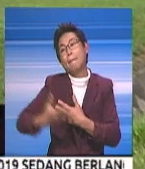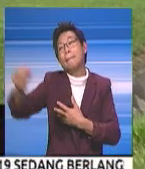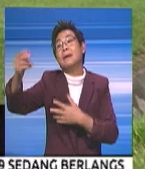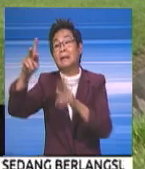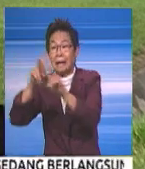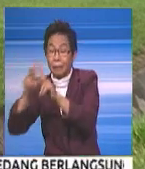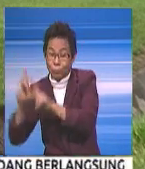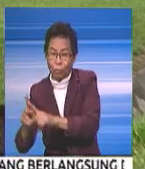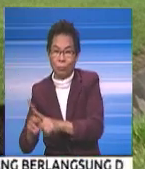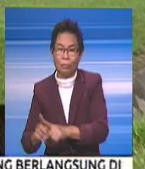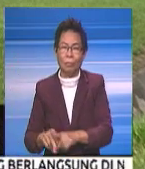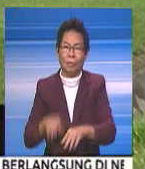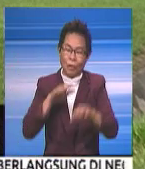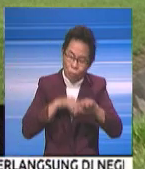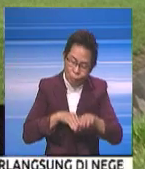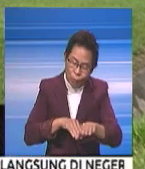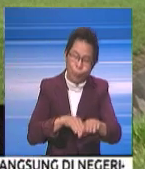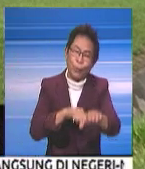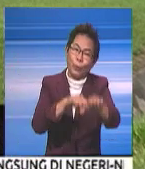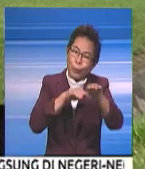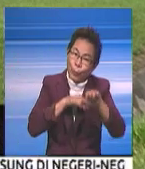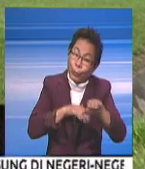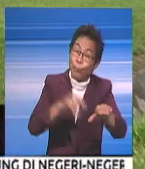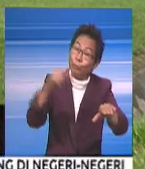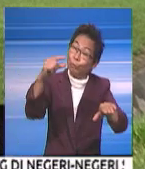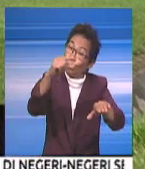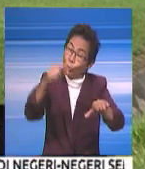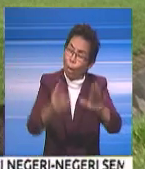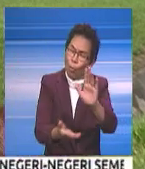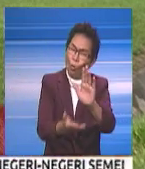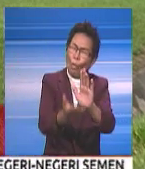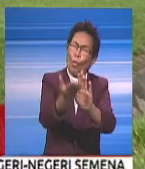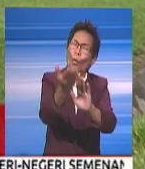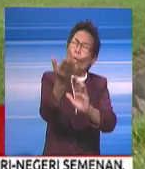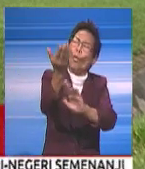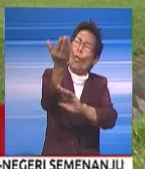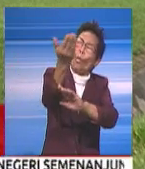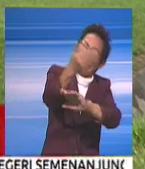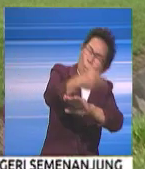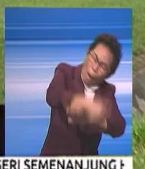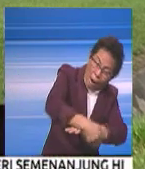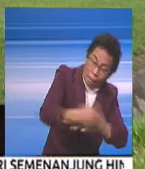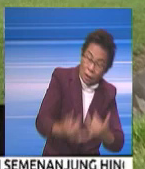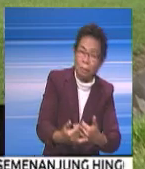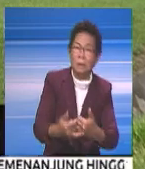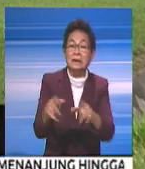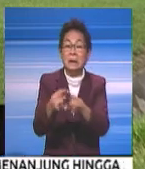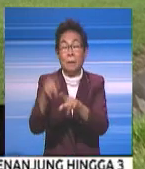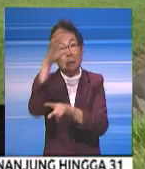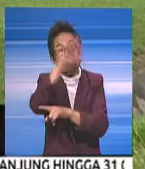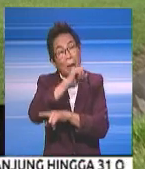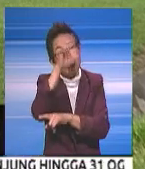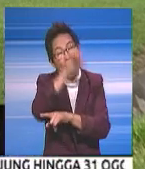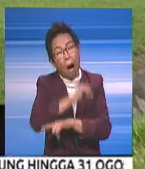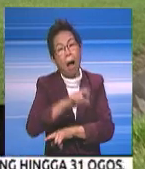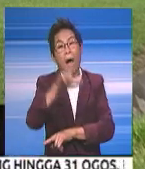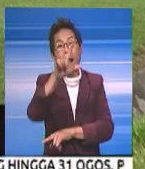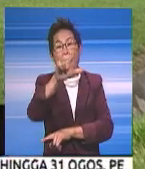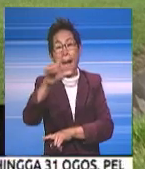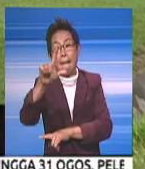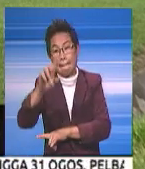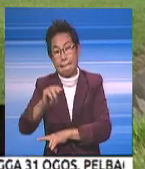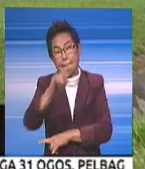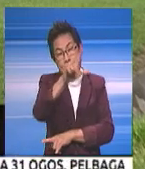Pergerakan trafik di Plaza Tol Gombak akan terus meningkat selewat-lewatnya malam ini seperti yang dijangkakan oleh pihak Lembaga Lembu